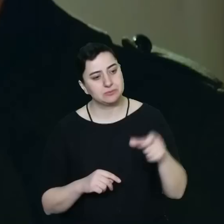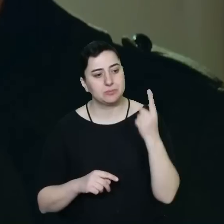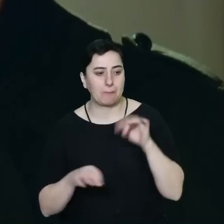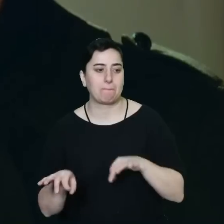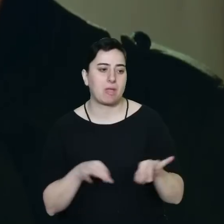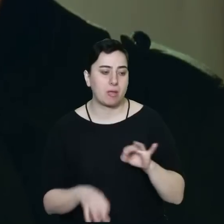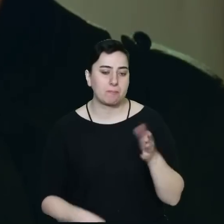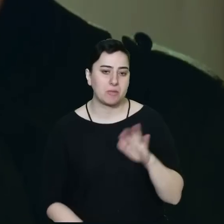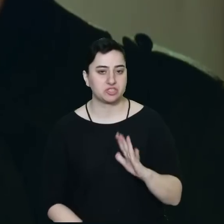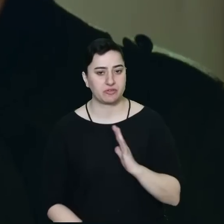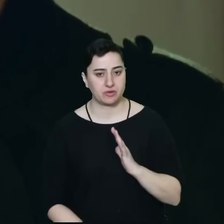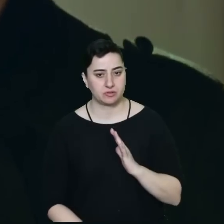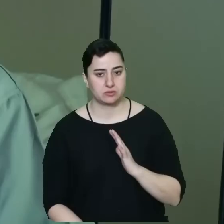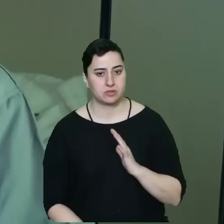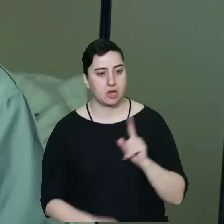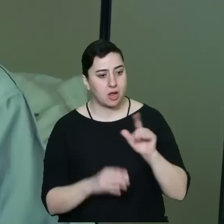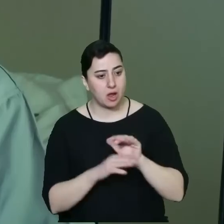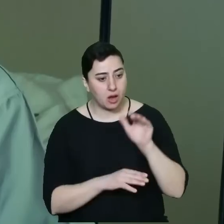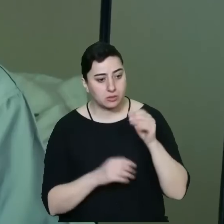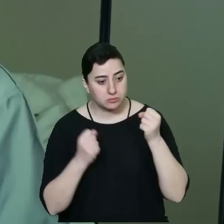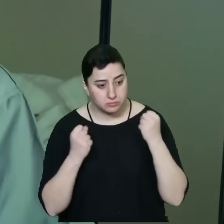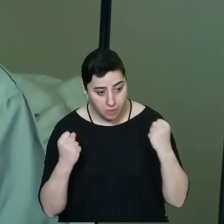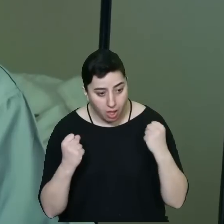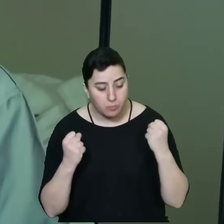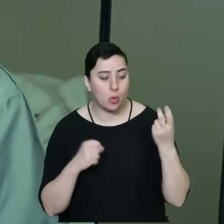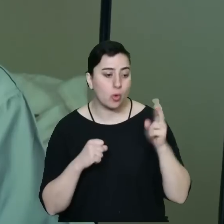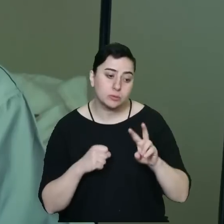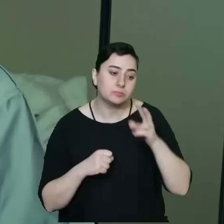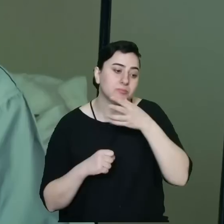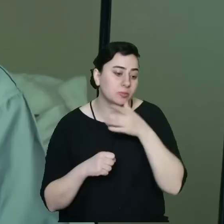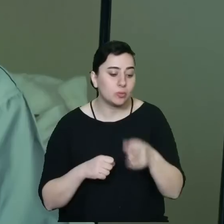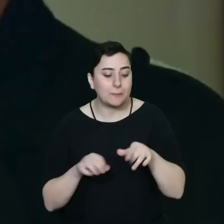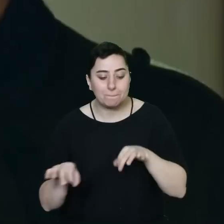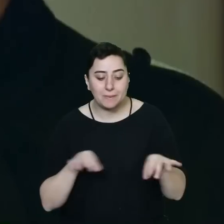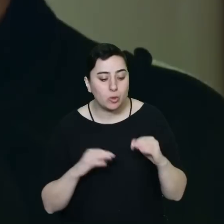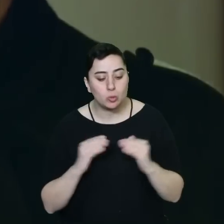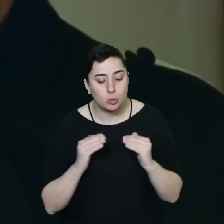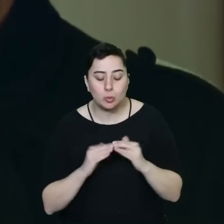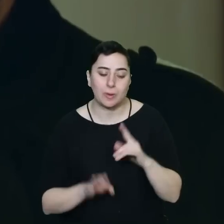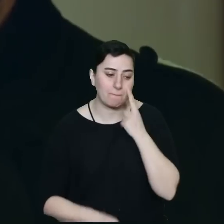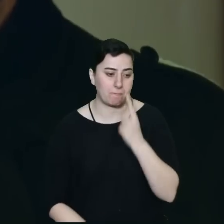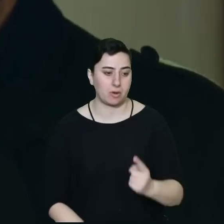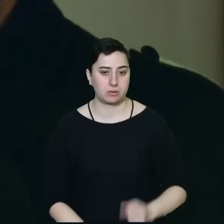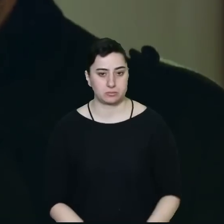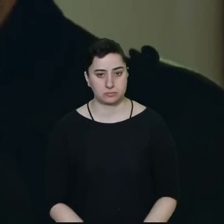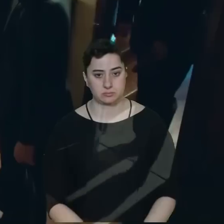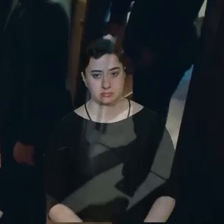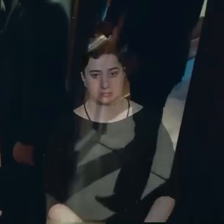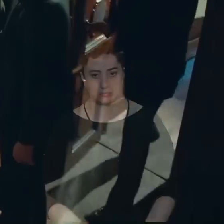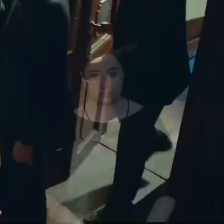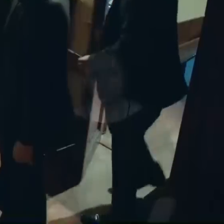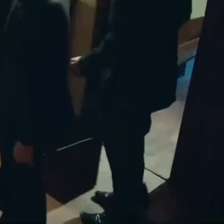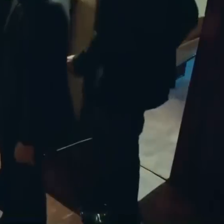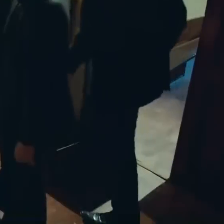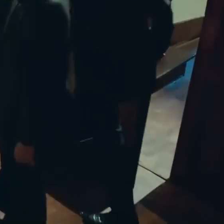var. Hayatta kalıp kalmayacağın, bu planlara göstereceğin uyumla ilgili. İçeri giren adam